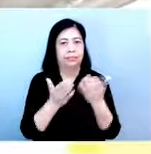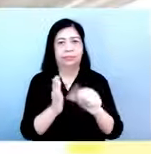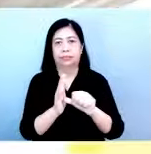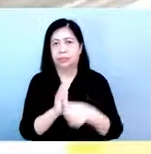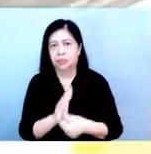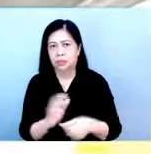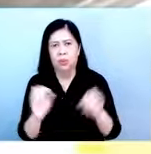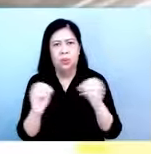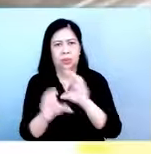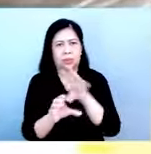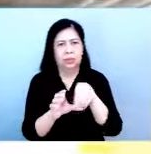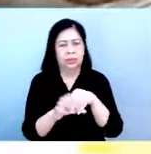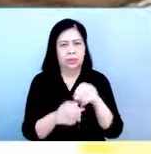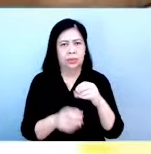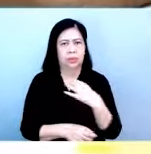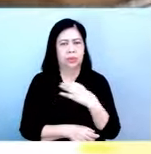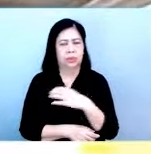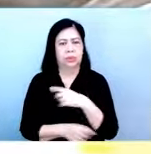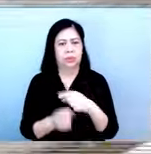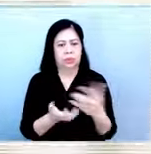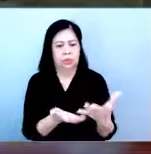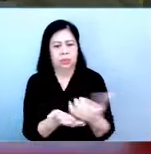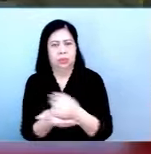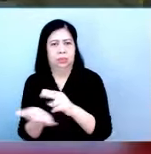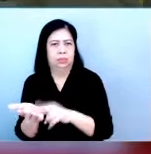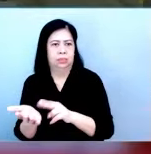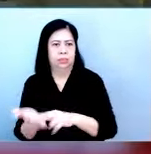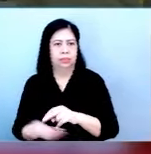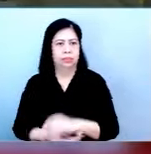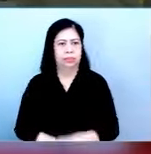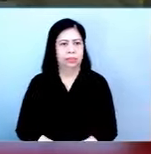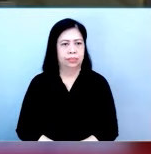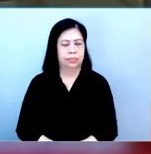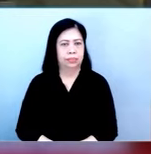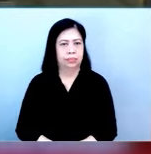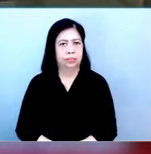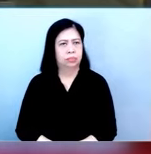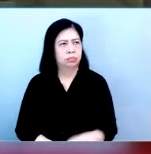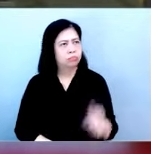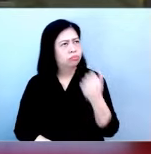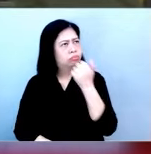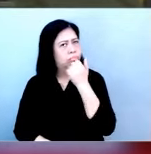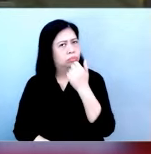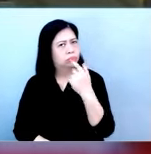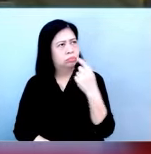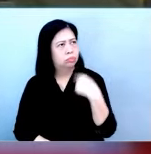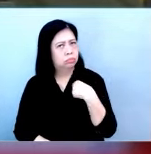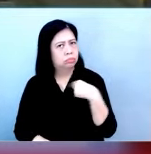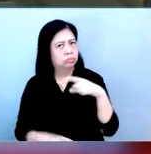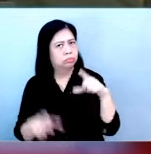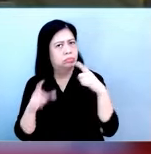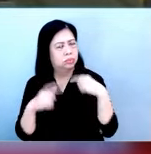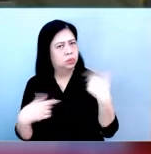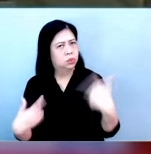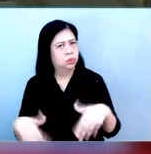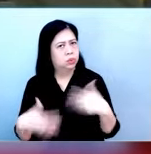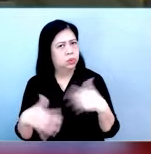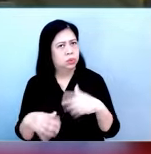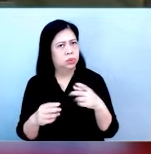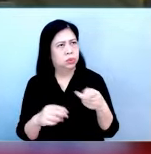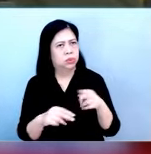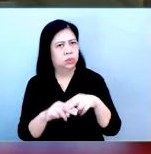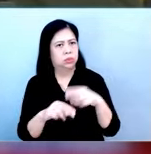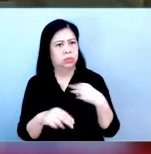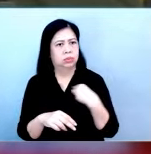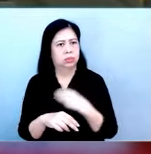walang kinalaman ng Kamara sa pangalap ng pirma. The unfounded allegations hurled by some members